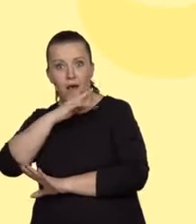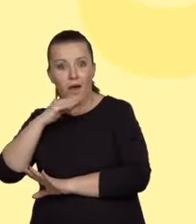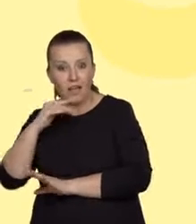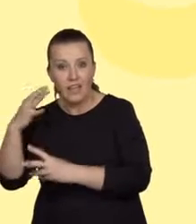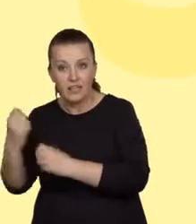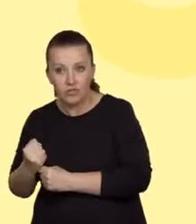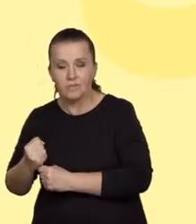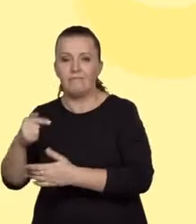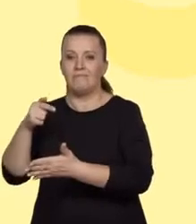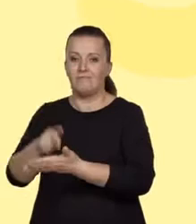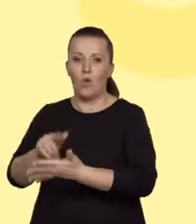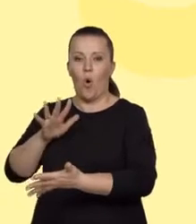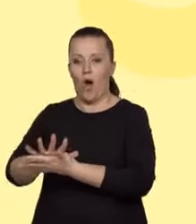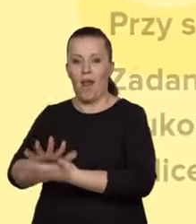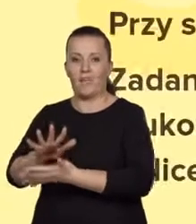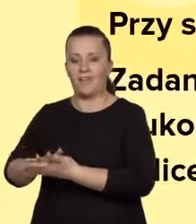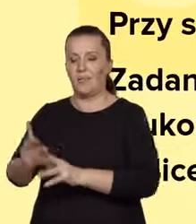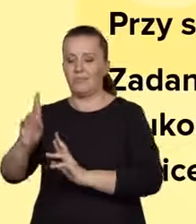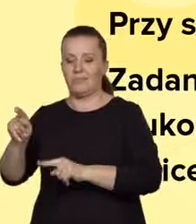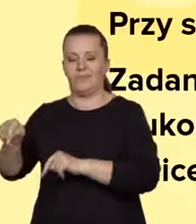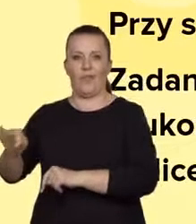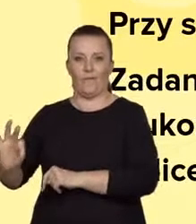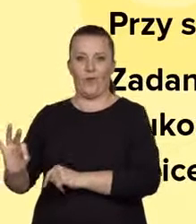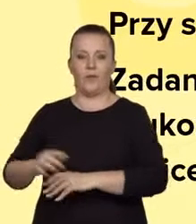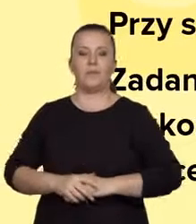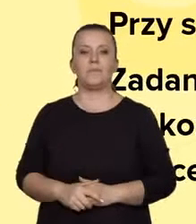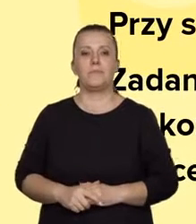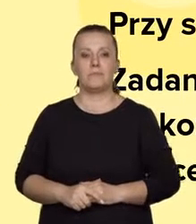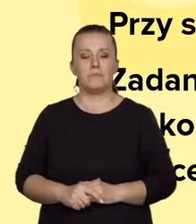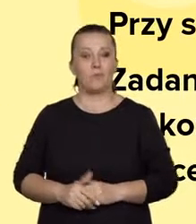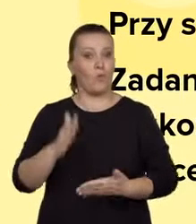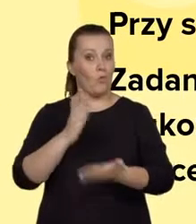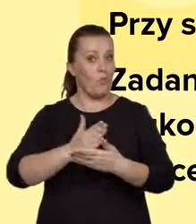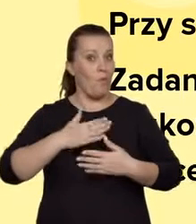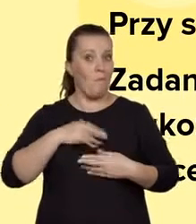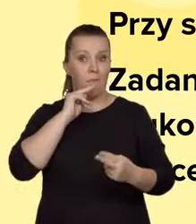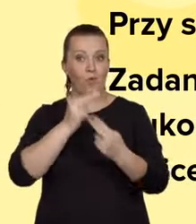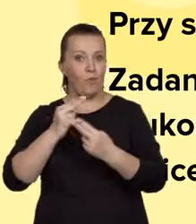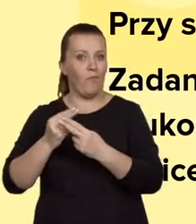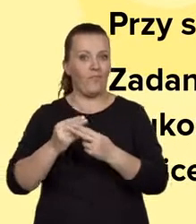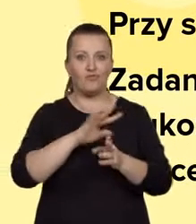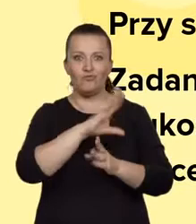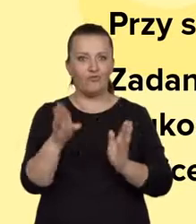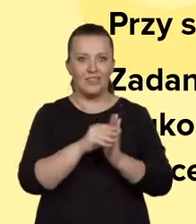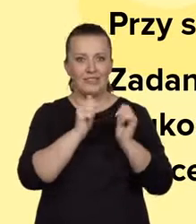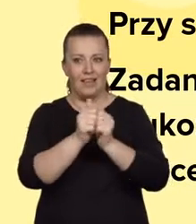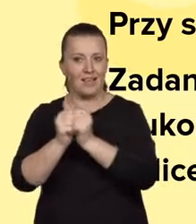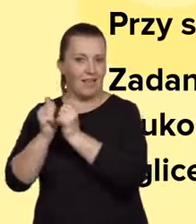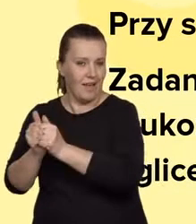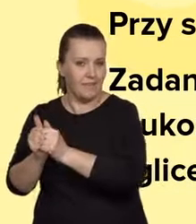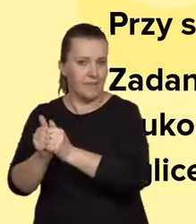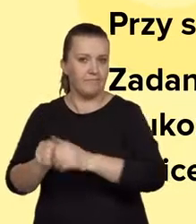służąca do identyfikacji tych związków. Udzieliliśmy zatem odpowiedzi na wszystkie zadania. Przyjrzyjmy się